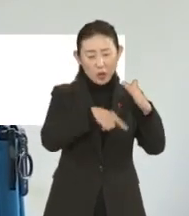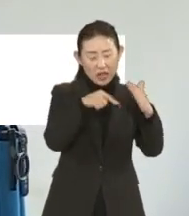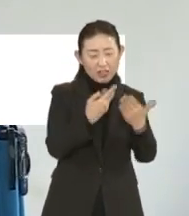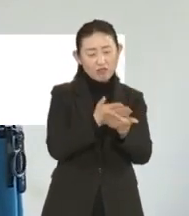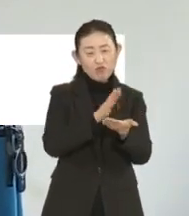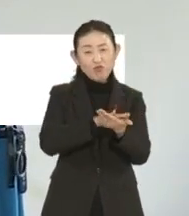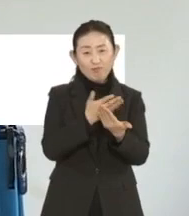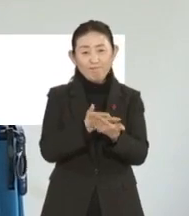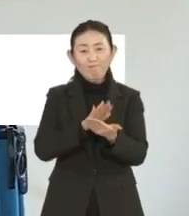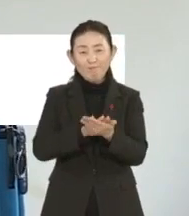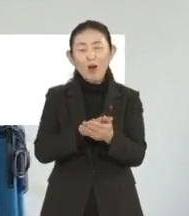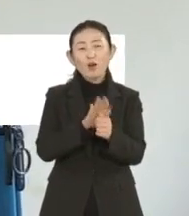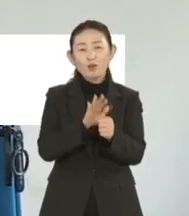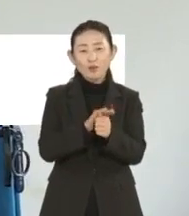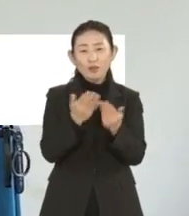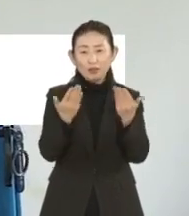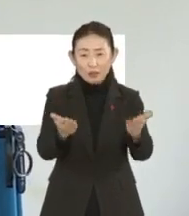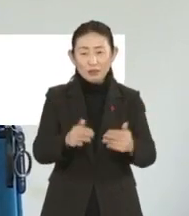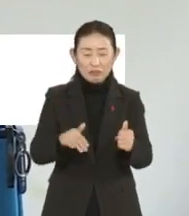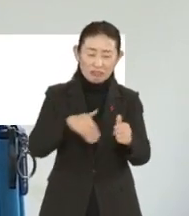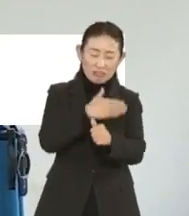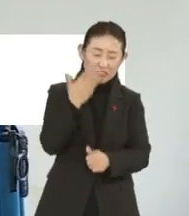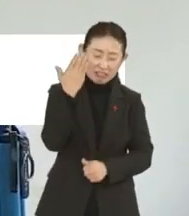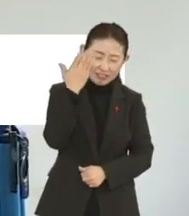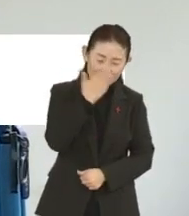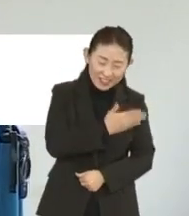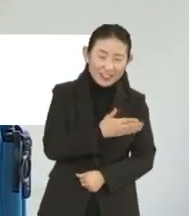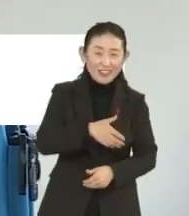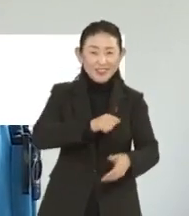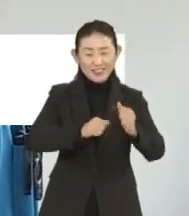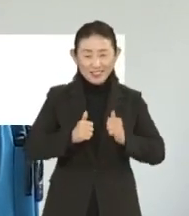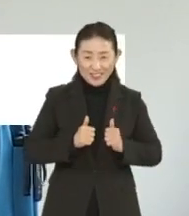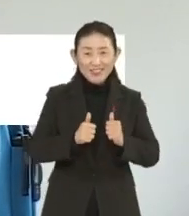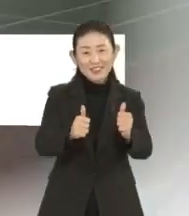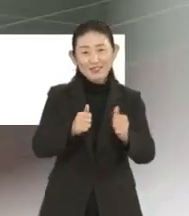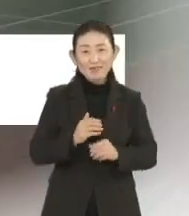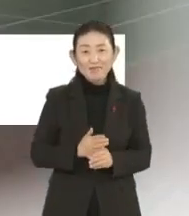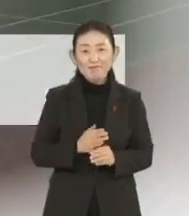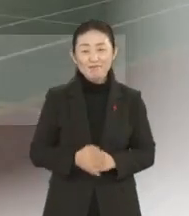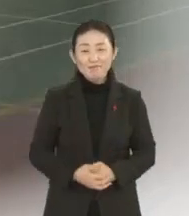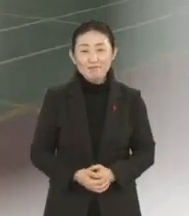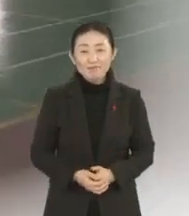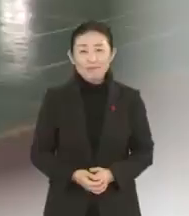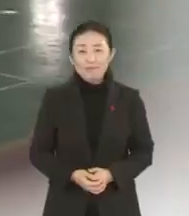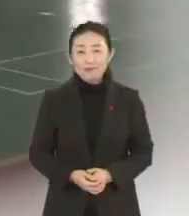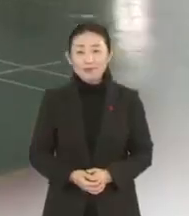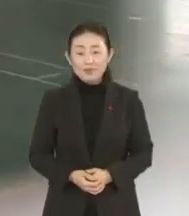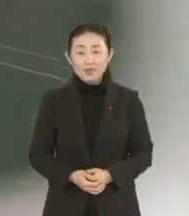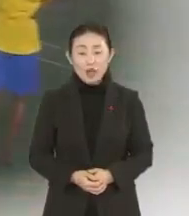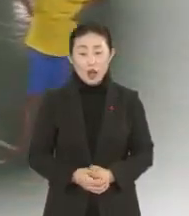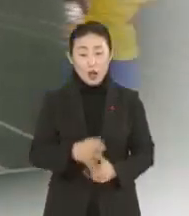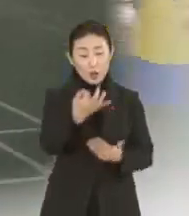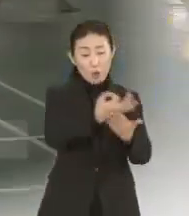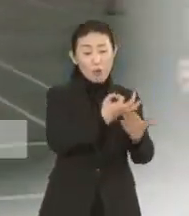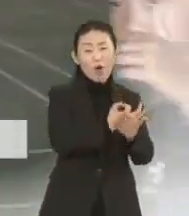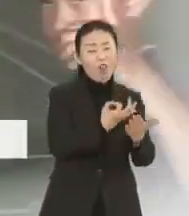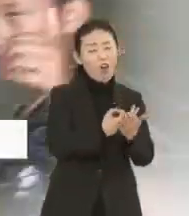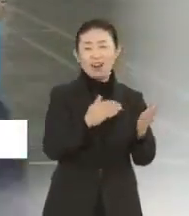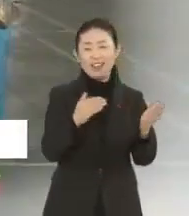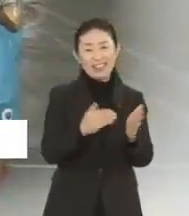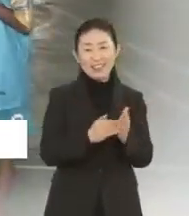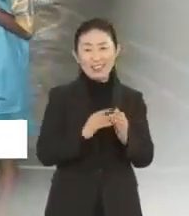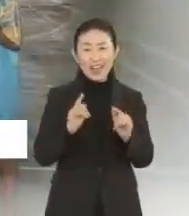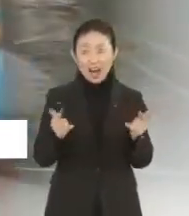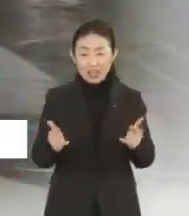리노베이션도 적극적으로 해드리고 환경 개선 활동에 적극적으로 임하고 있습니다. 외화를 벌어들이는 데서 그치지